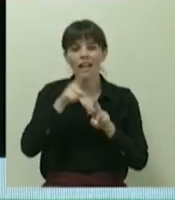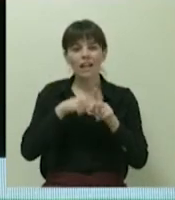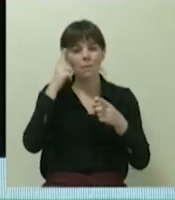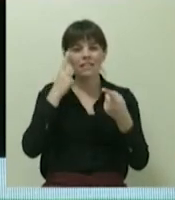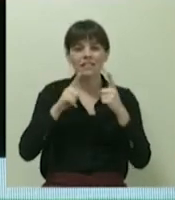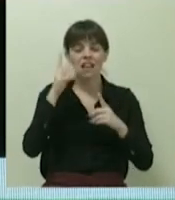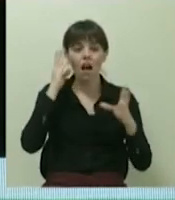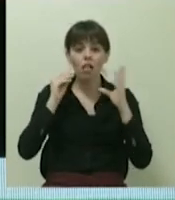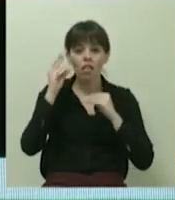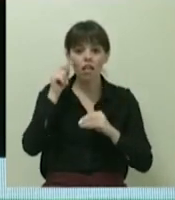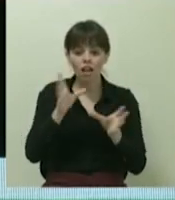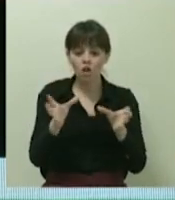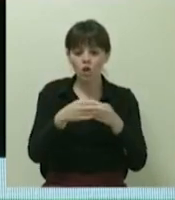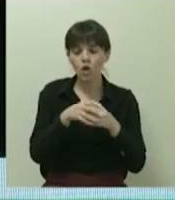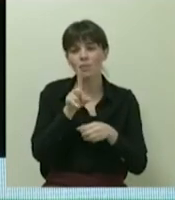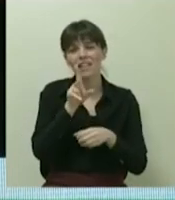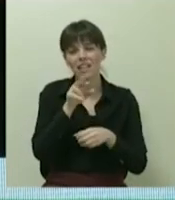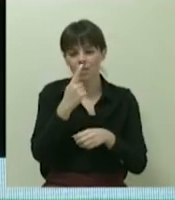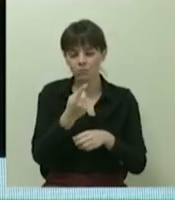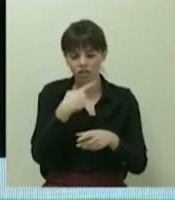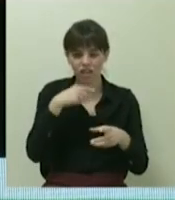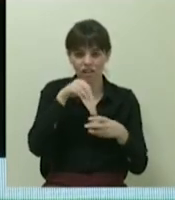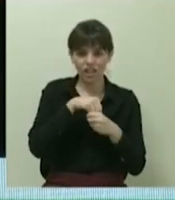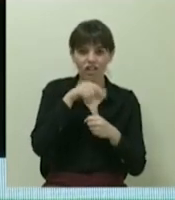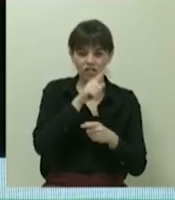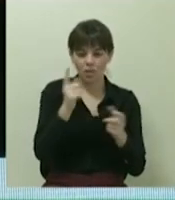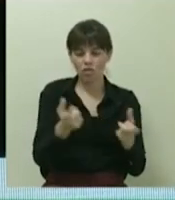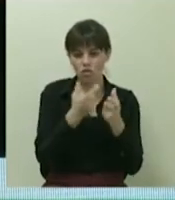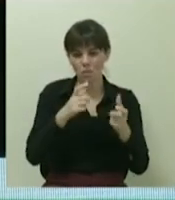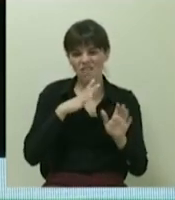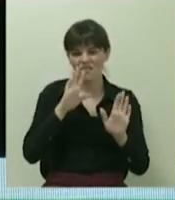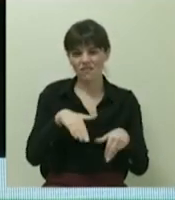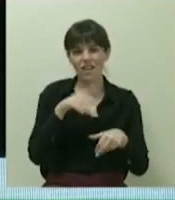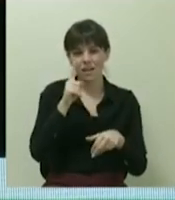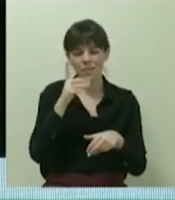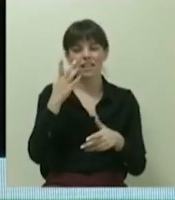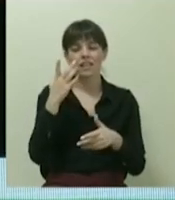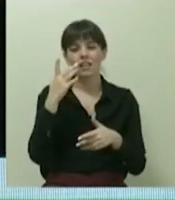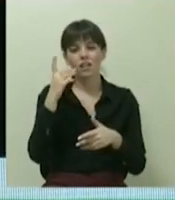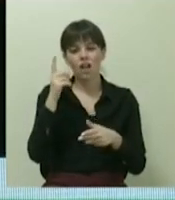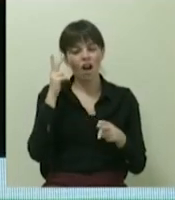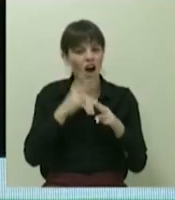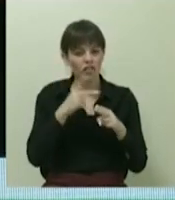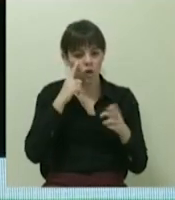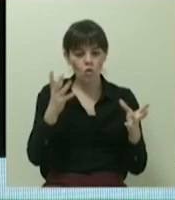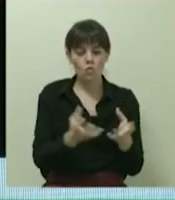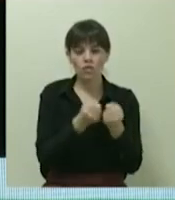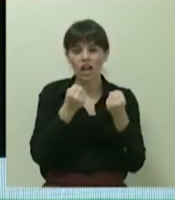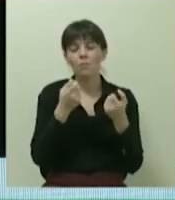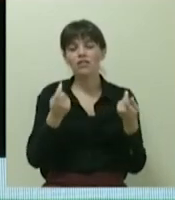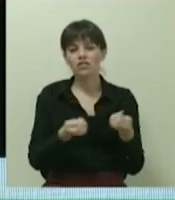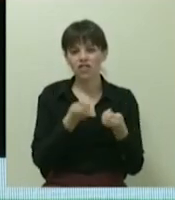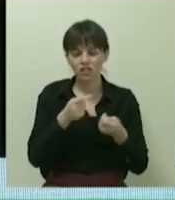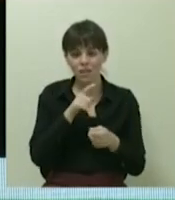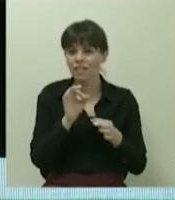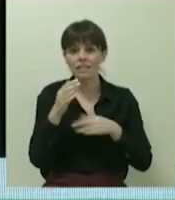Zeka'dan Anlayanlar grubu gibi bir şeyin içindeydim. Bir toplantıdaydık hatta. Biz bilgimizde bu acil kurtarma çalışmalarına falan